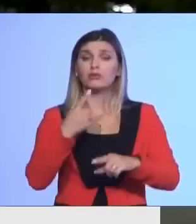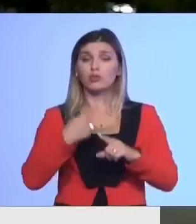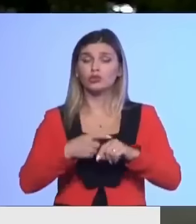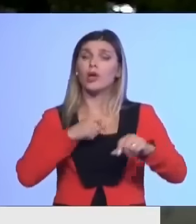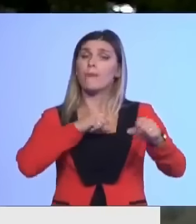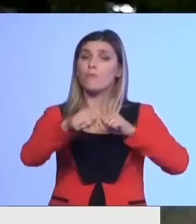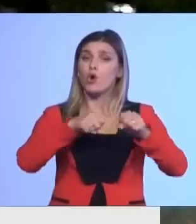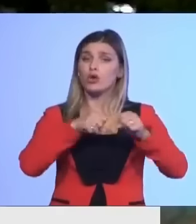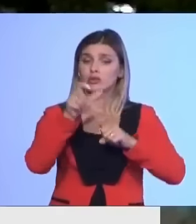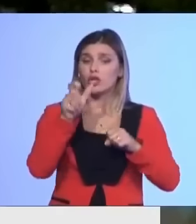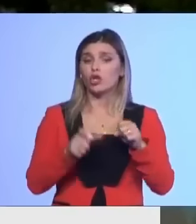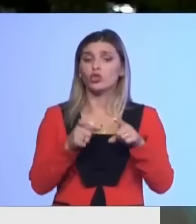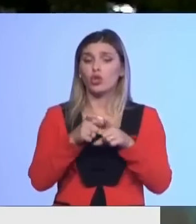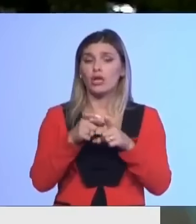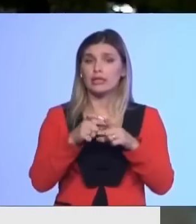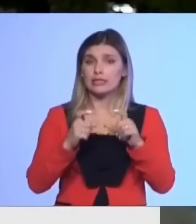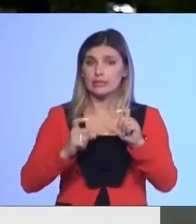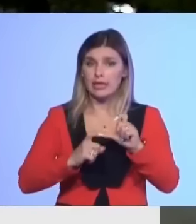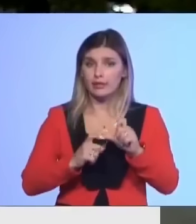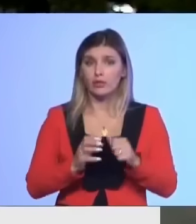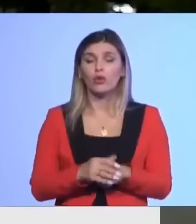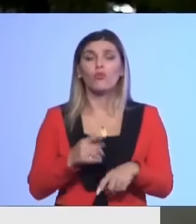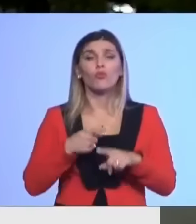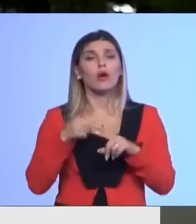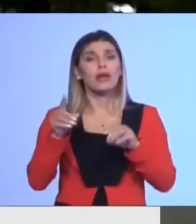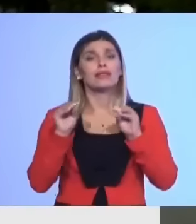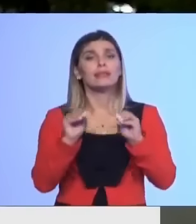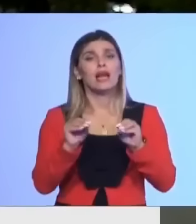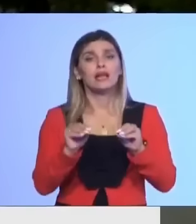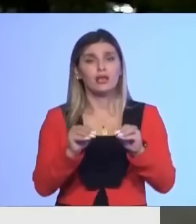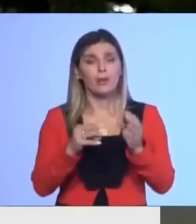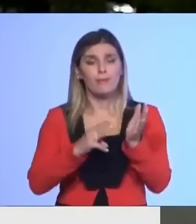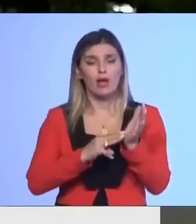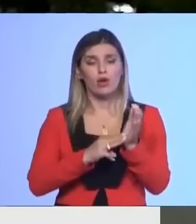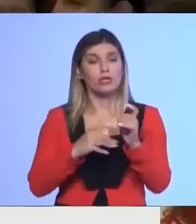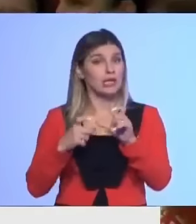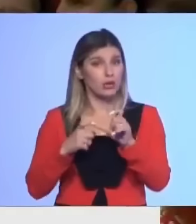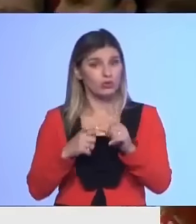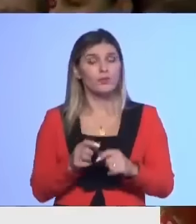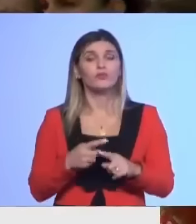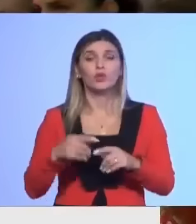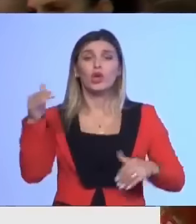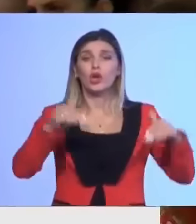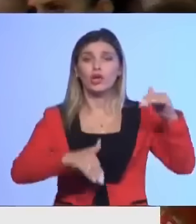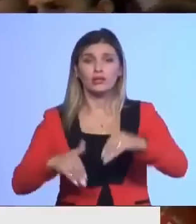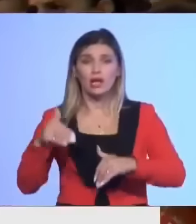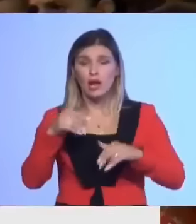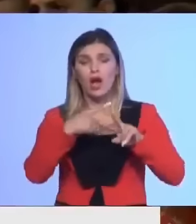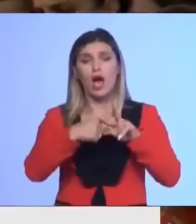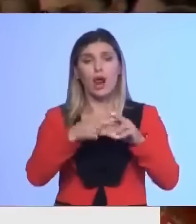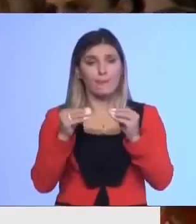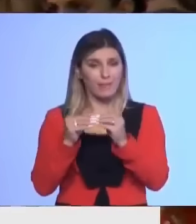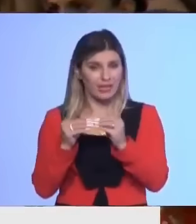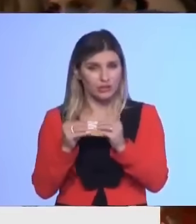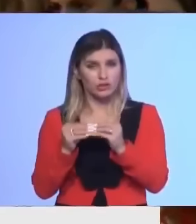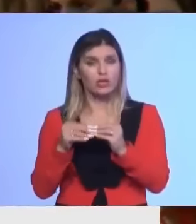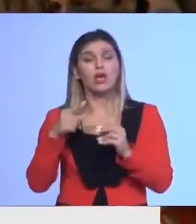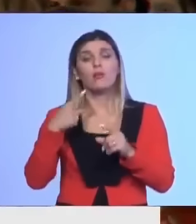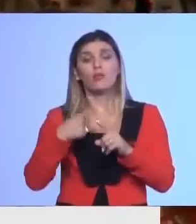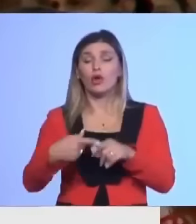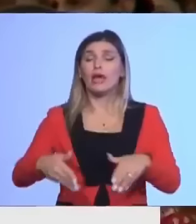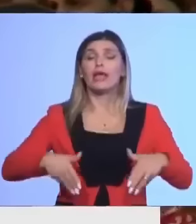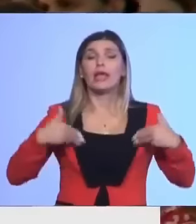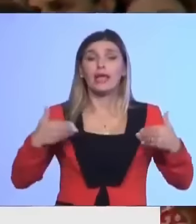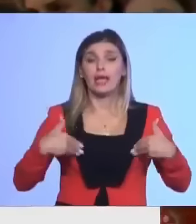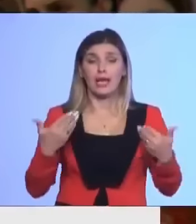boksierja Donjeta Sadiku, bashkë me trajnerin e saj Mariola Salauka, notarja Hana Beici, senatarja me e re në mosh